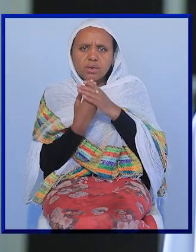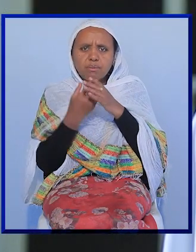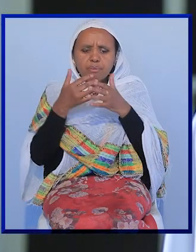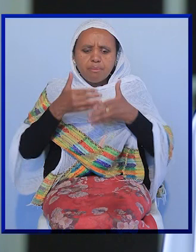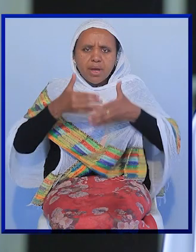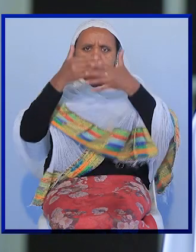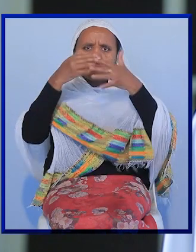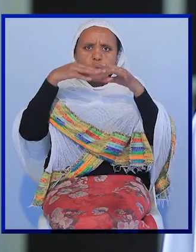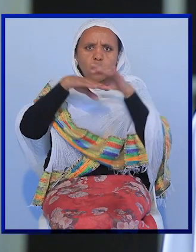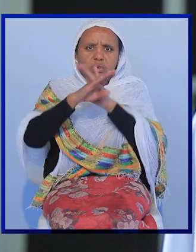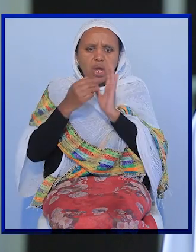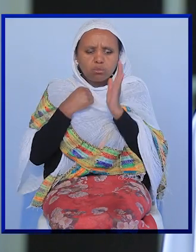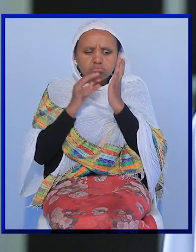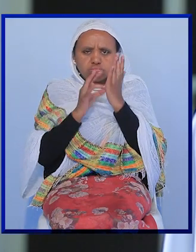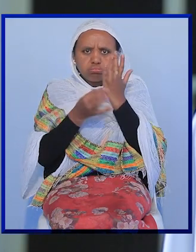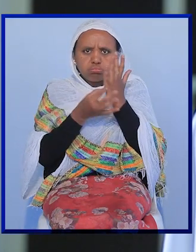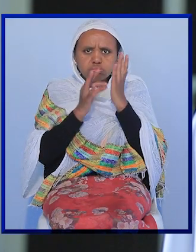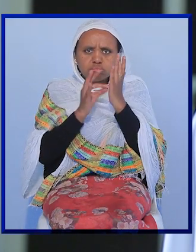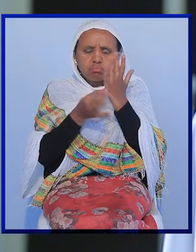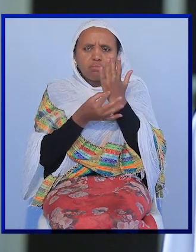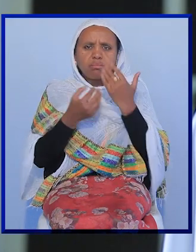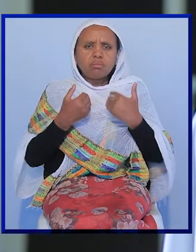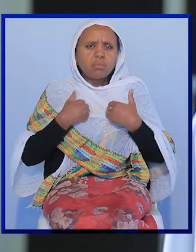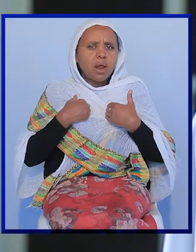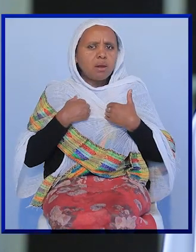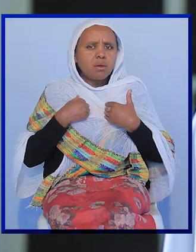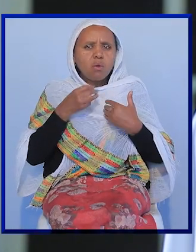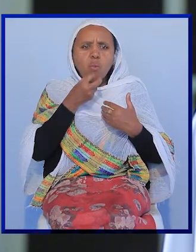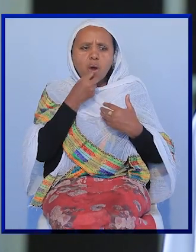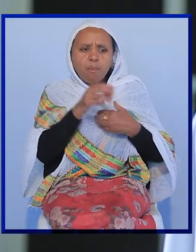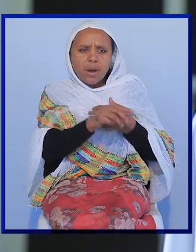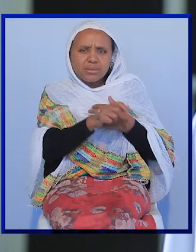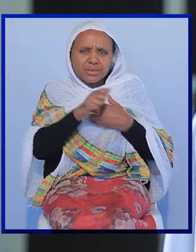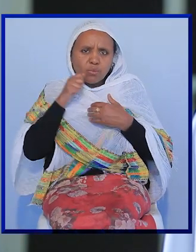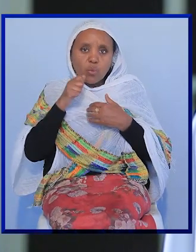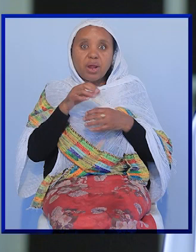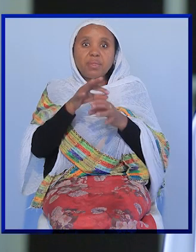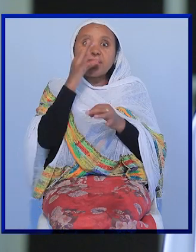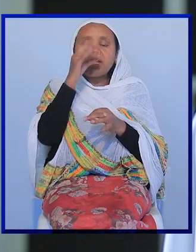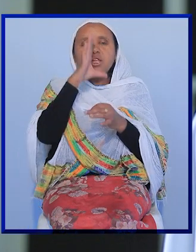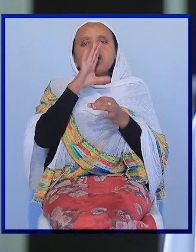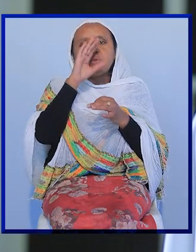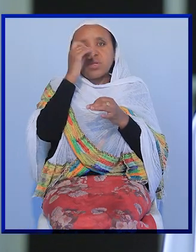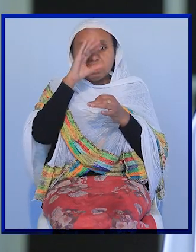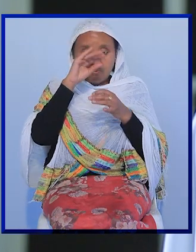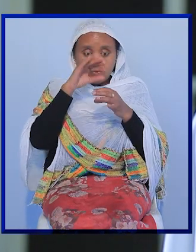ውስጥ ባሉት ቲሹዎች ውሃንና ማዕድናትን ስቦ እንደሚጠጣ የሰው ነፍስም እንዲሁ ነች።